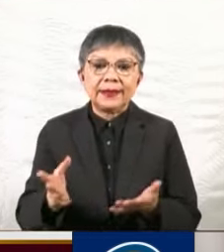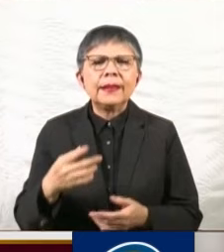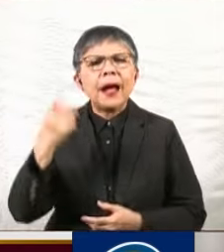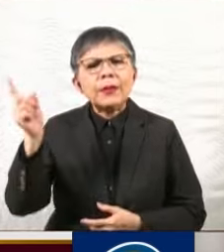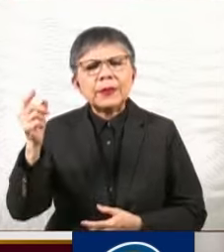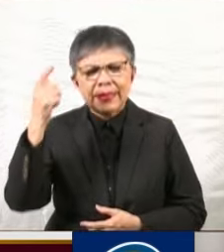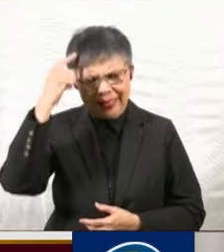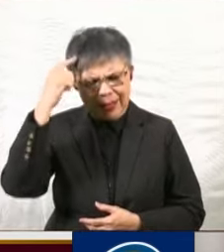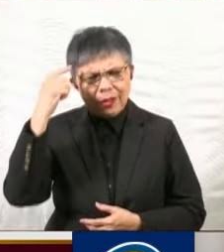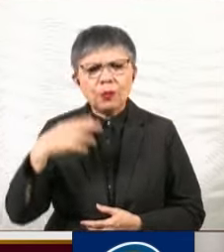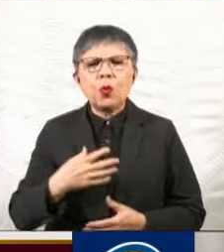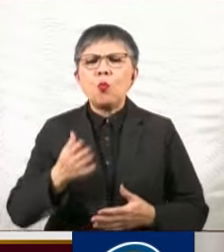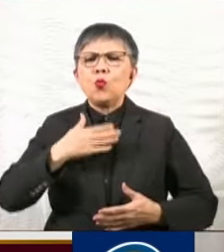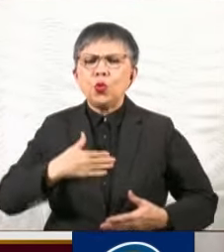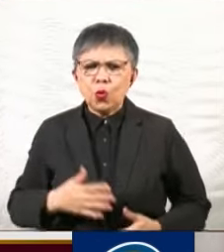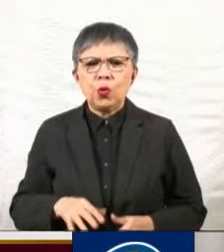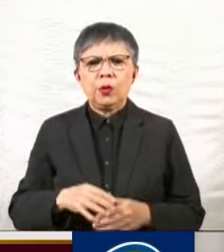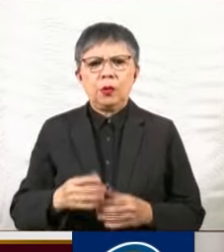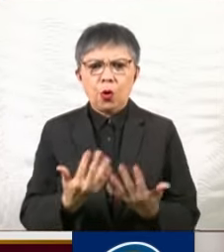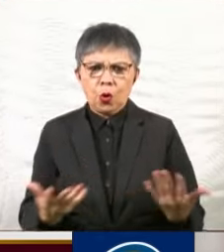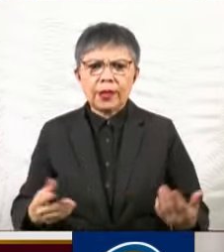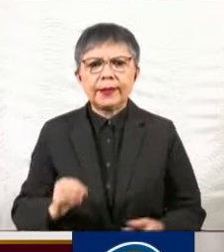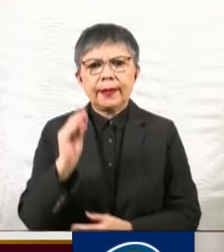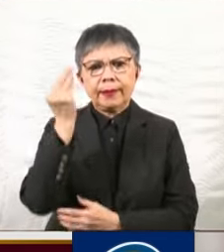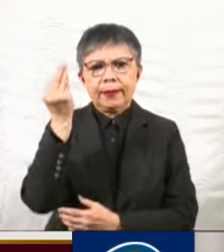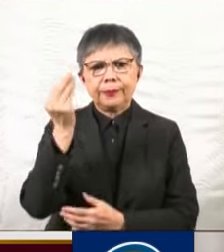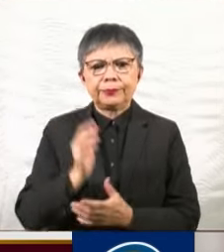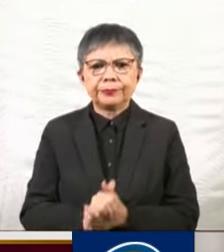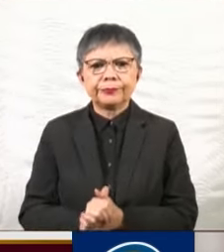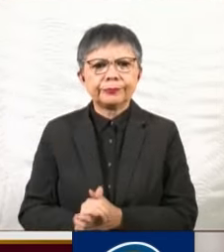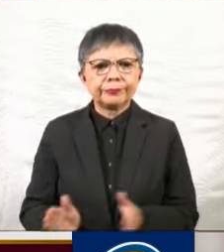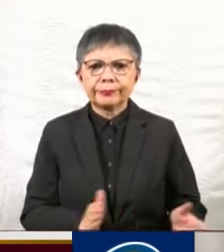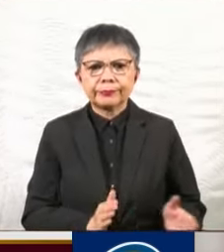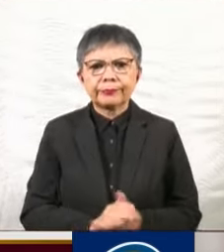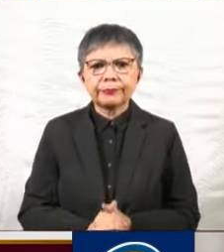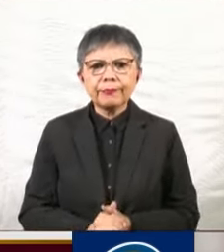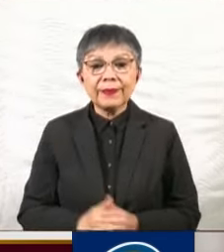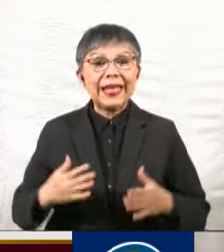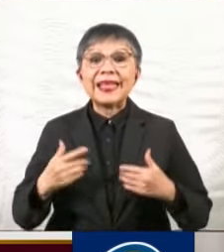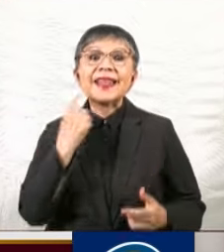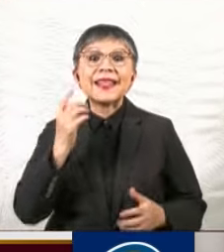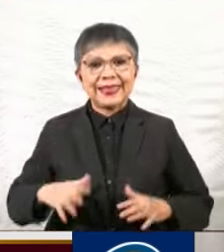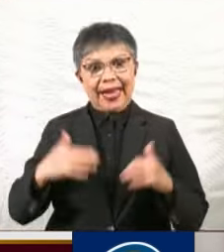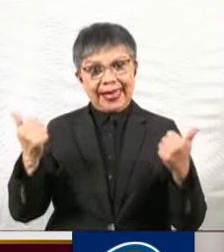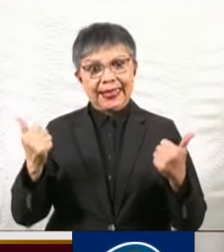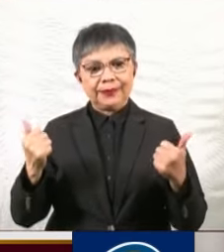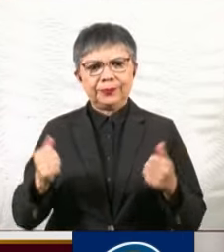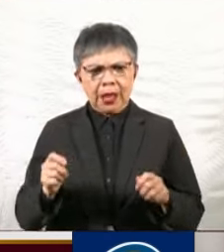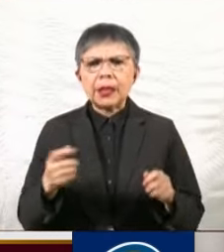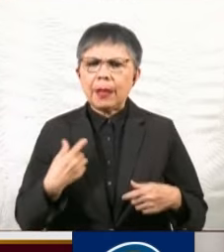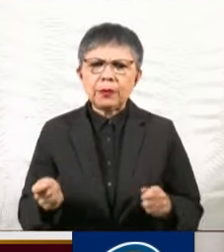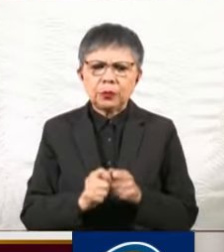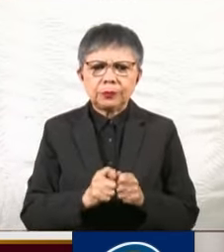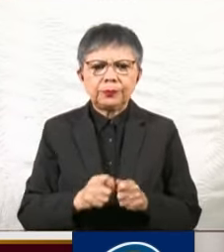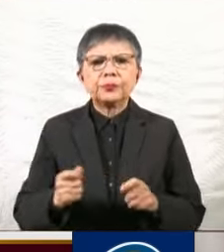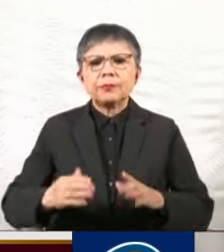tahu ini sangat dibutuhkan oleh warga Jakarta yang berikutnya kesehatan kami akan memperbaiki